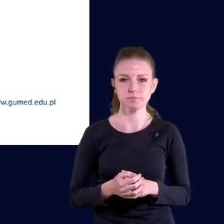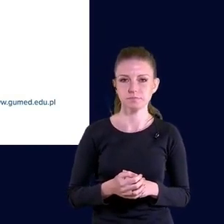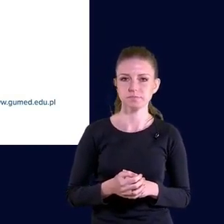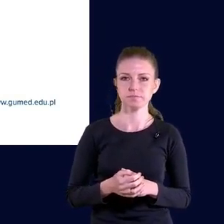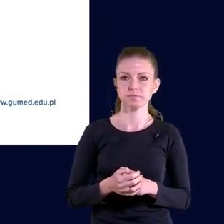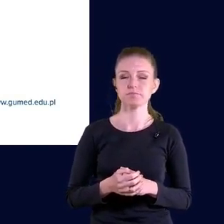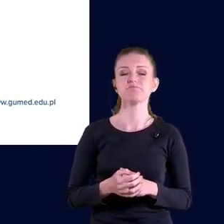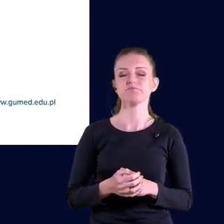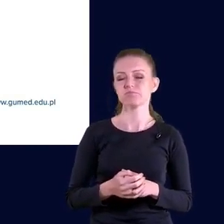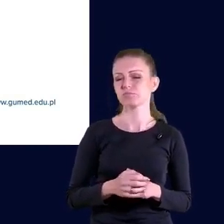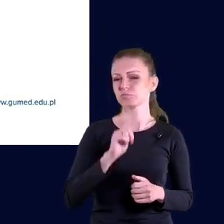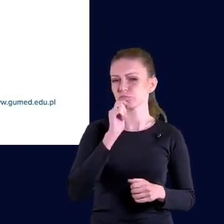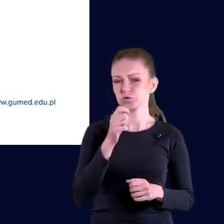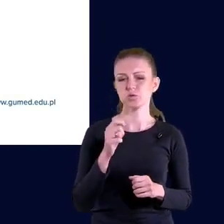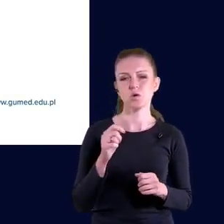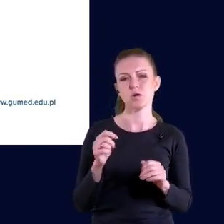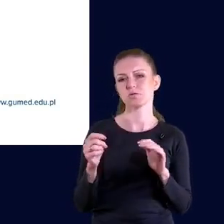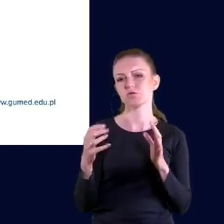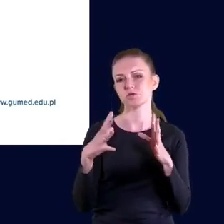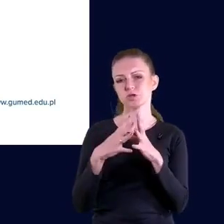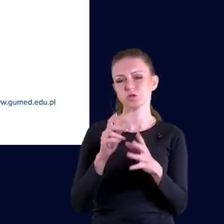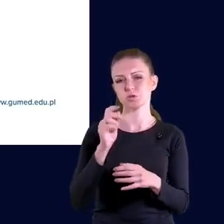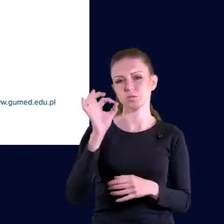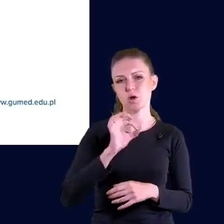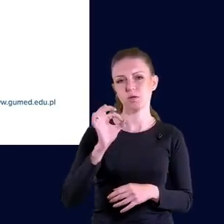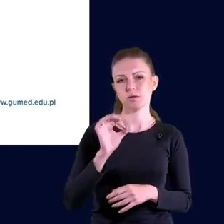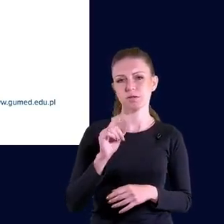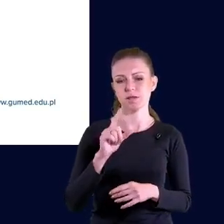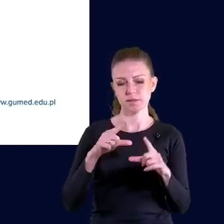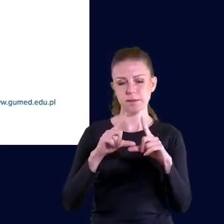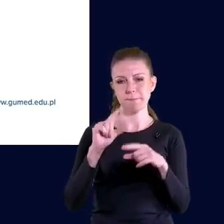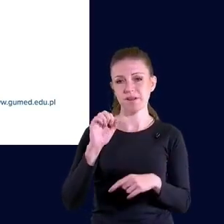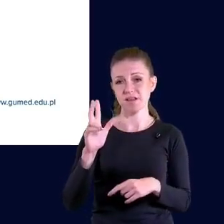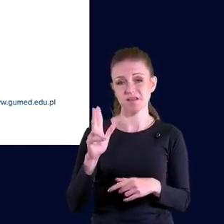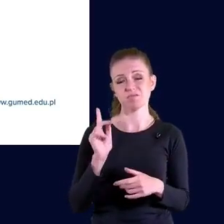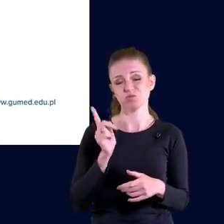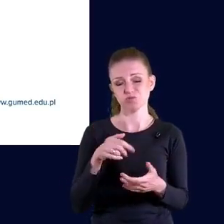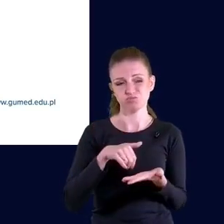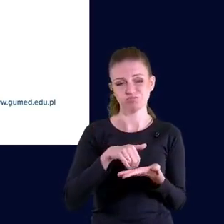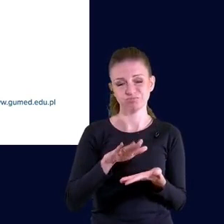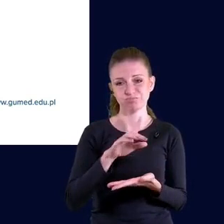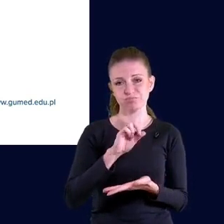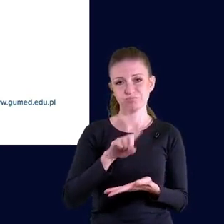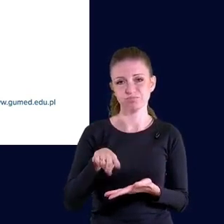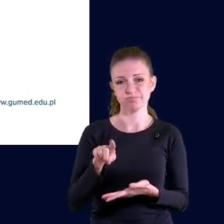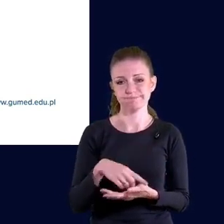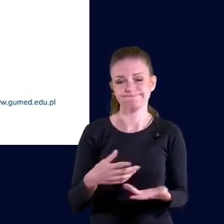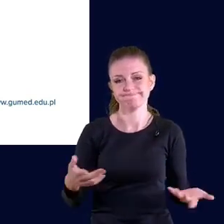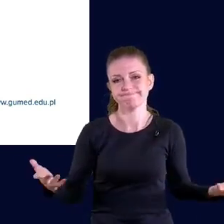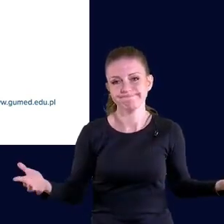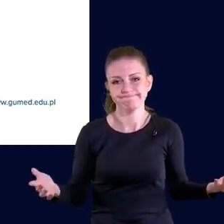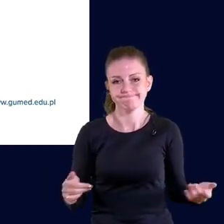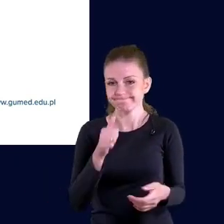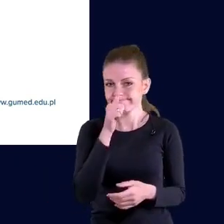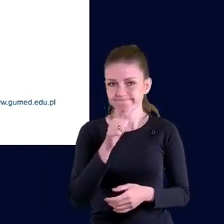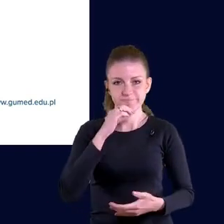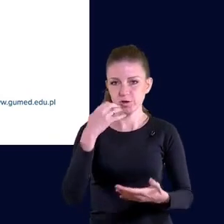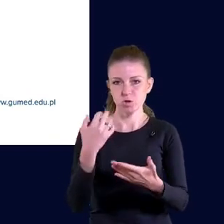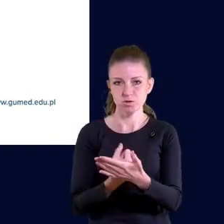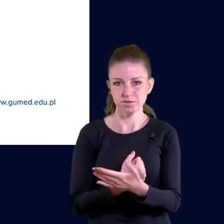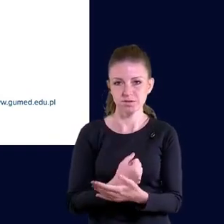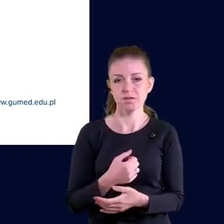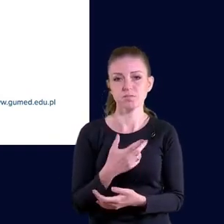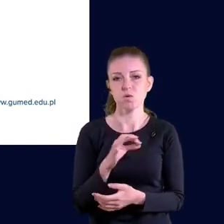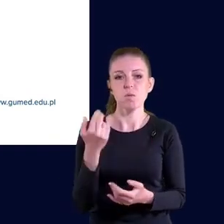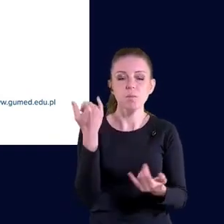około 10 procent około 10 procent pliku właśnie z powodu błędów o których mówiłem z